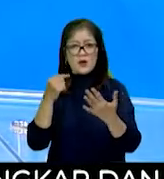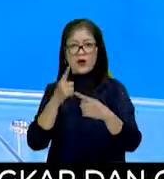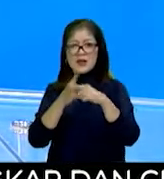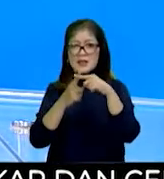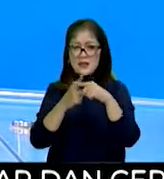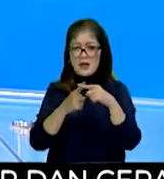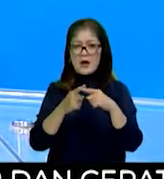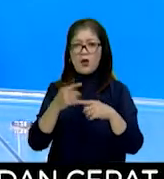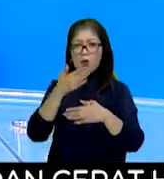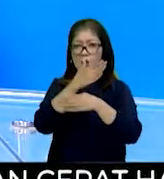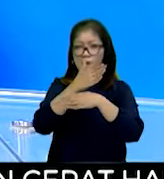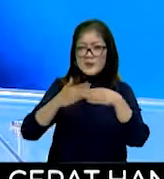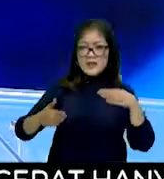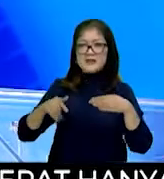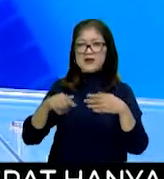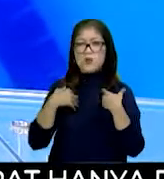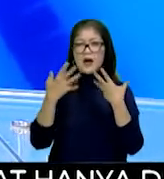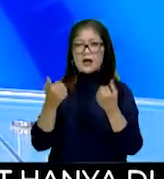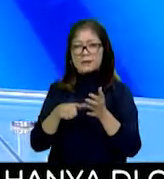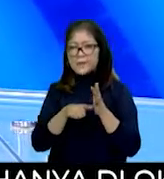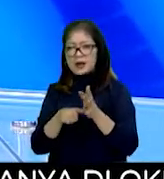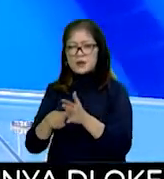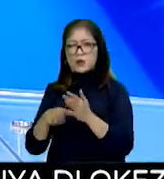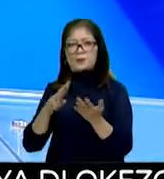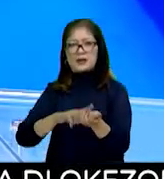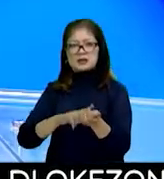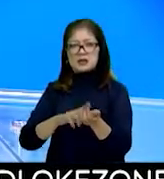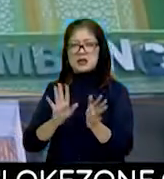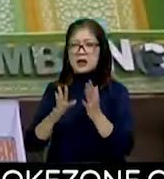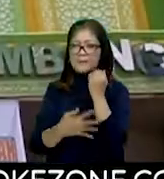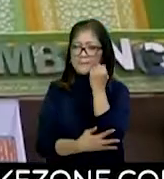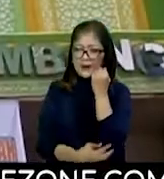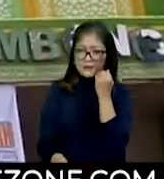kurang mampu untuk kembali menjalani hidup secara normal.